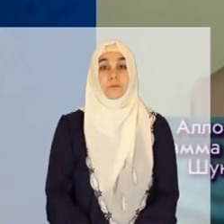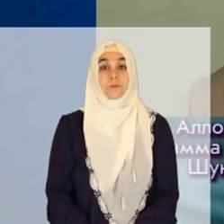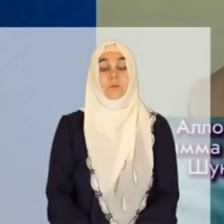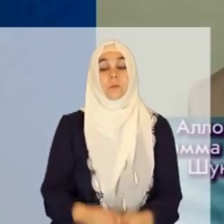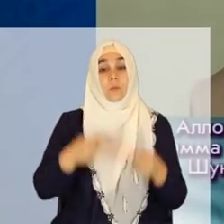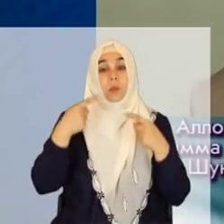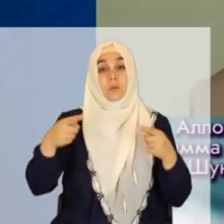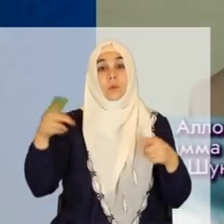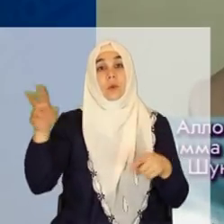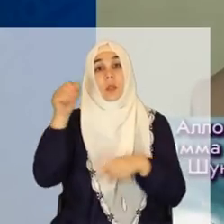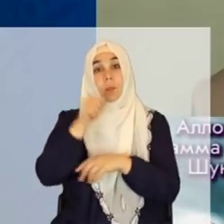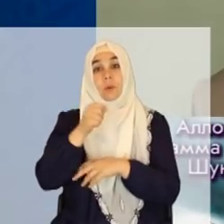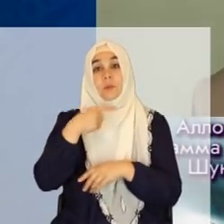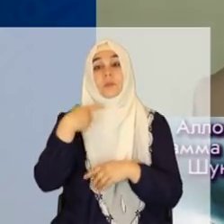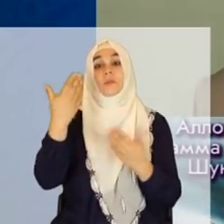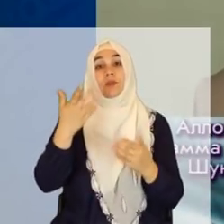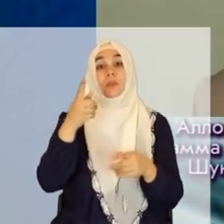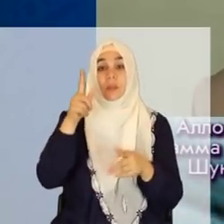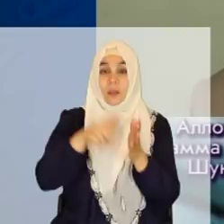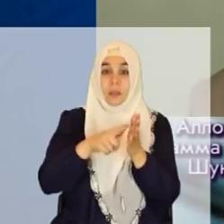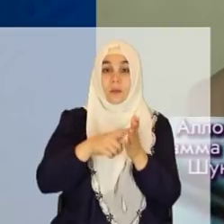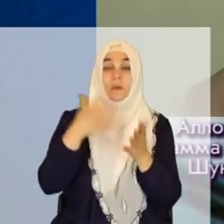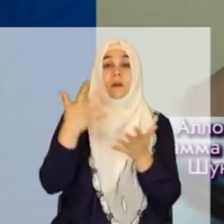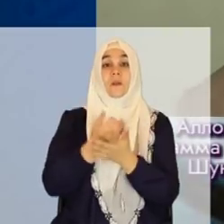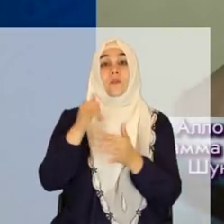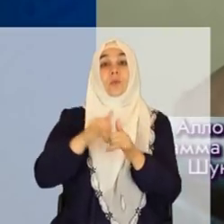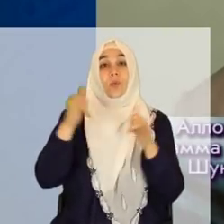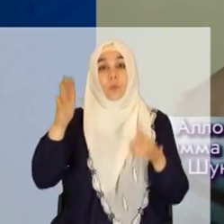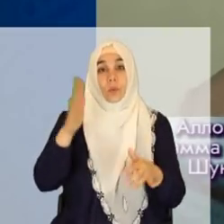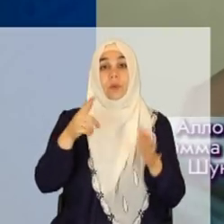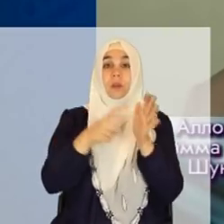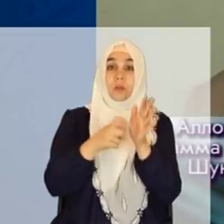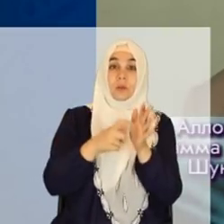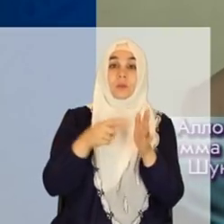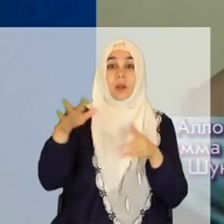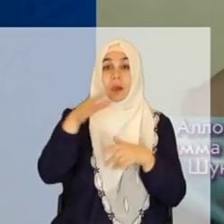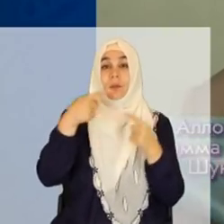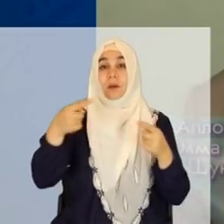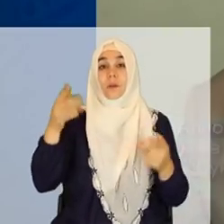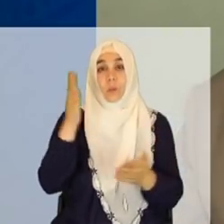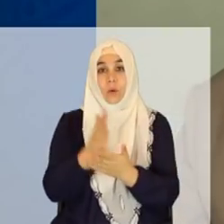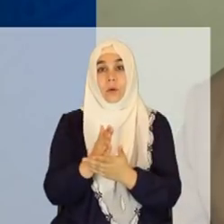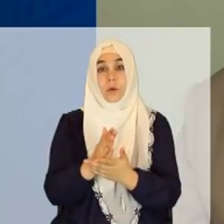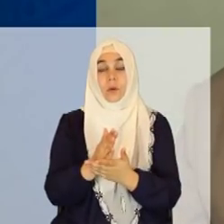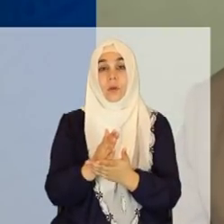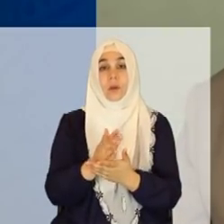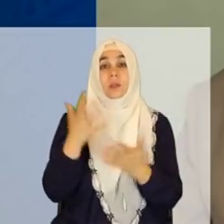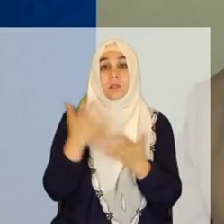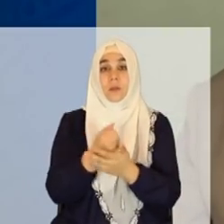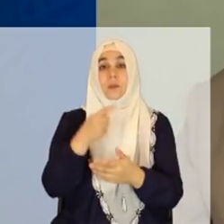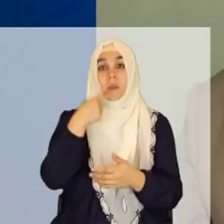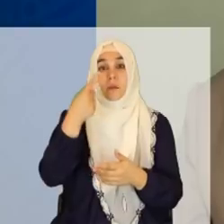Boshqa ibodatlarga savobini aytib qo'ygan, falon narsani qilsa 7 savob, 70 savob, 700 savob, undoq bundoq bor.